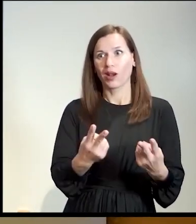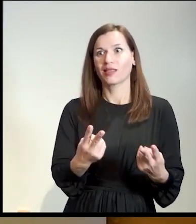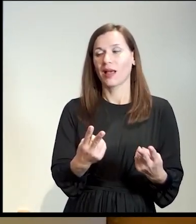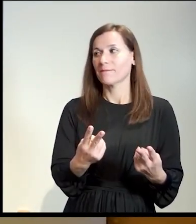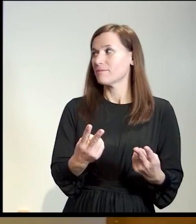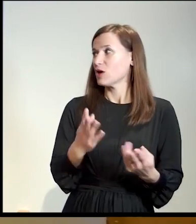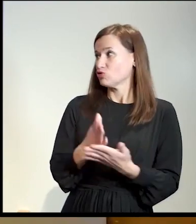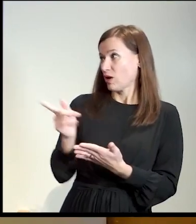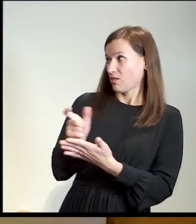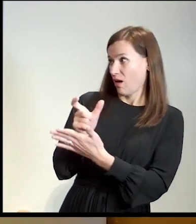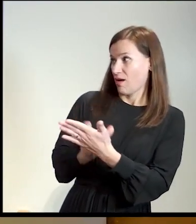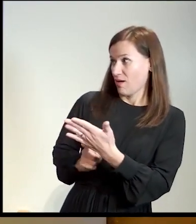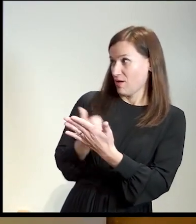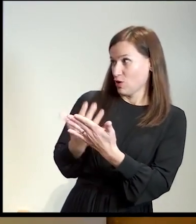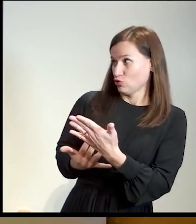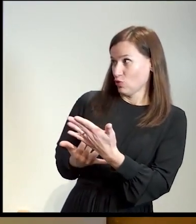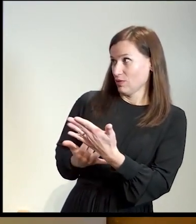račun,